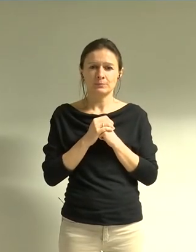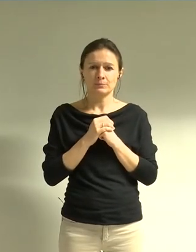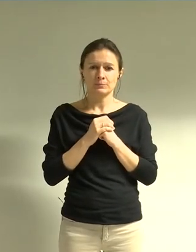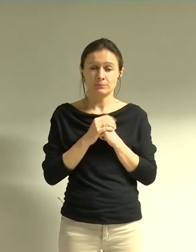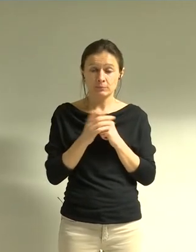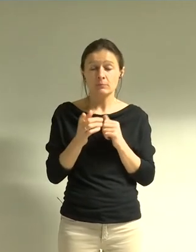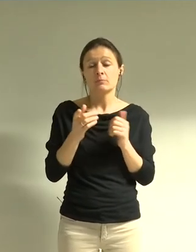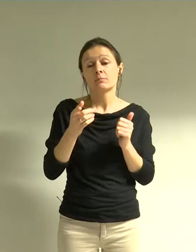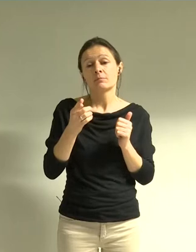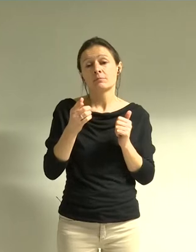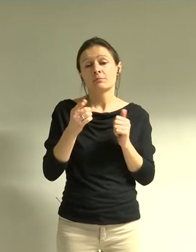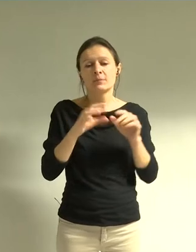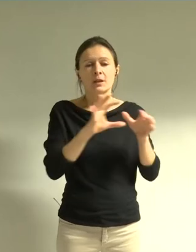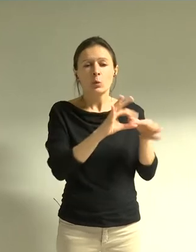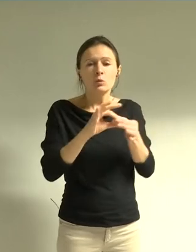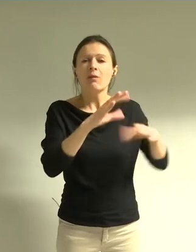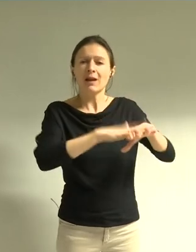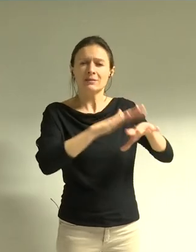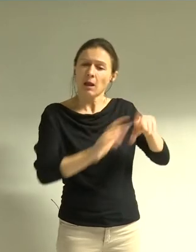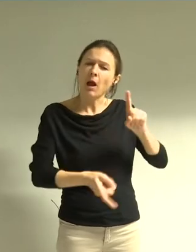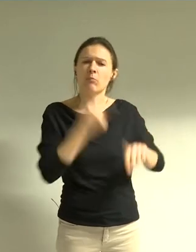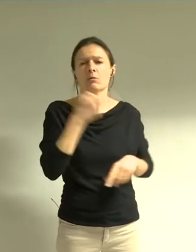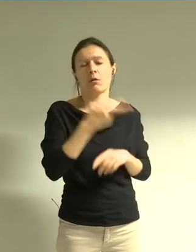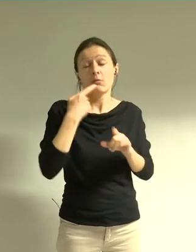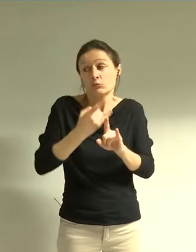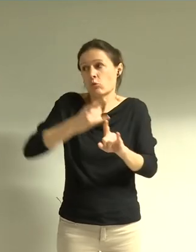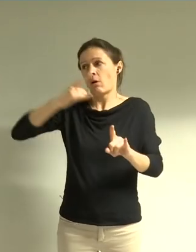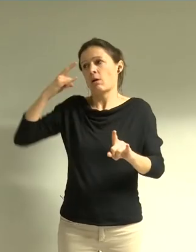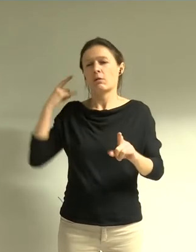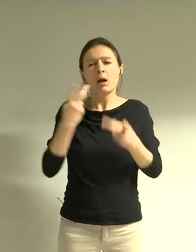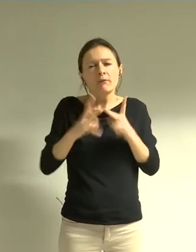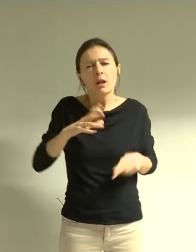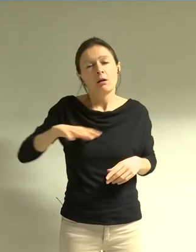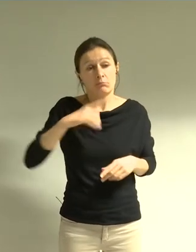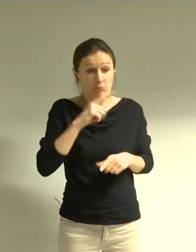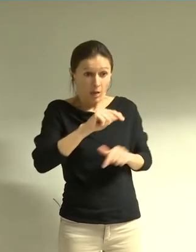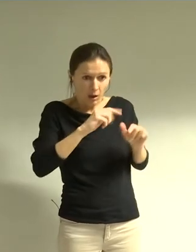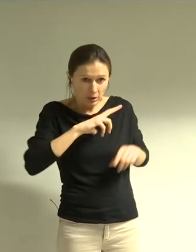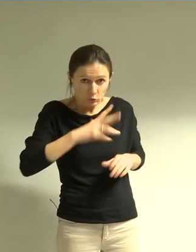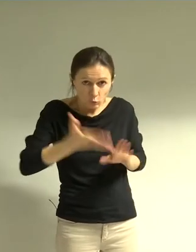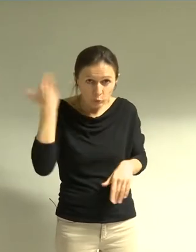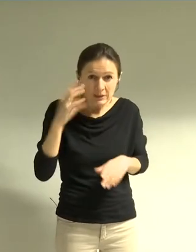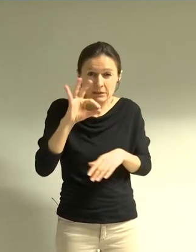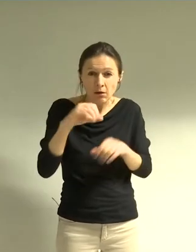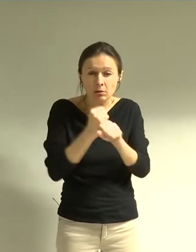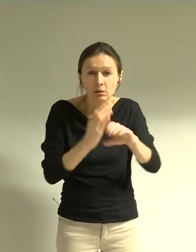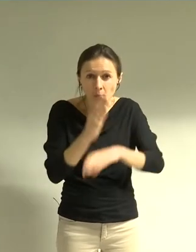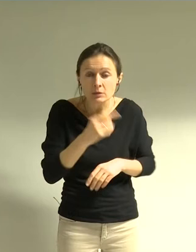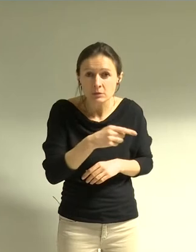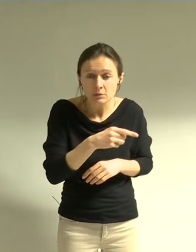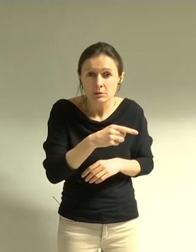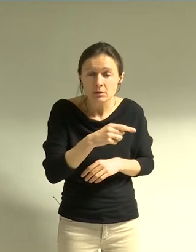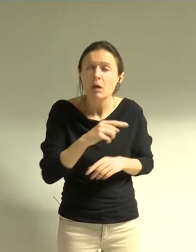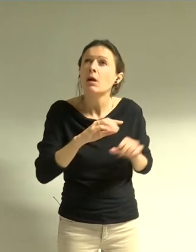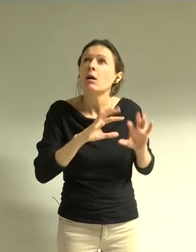l'importance donc des landes quartier acteurs historiques est essentiel de notre ville depuis plus de 50 ans qui totalise donc plus de